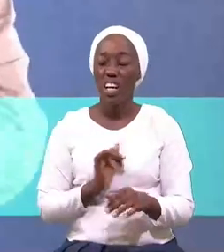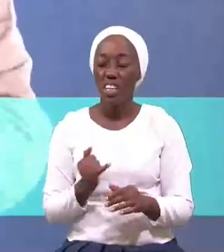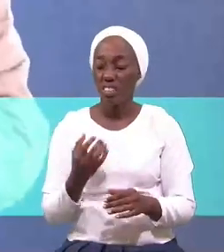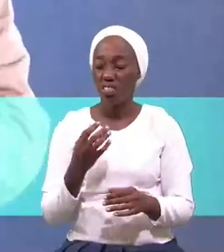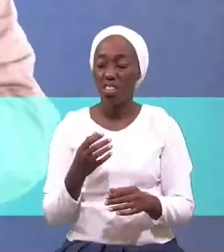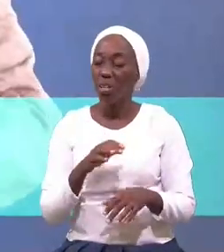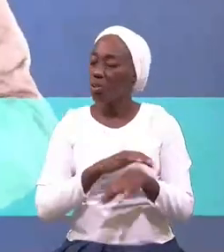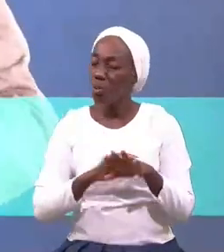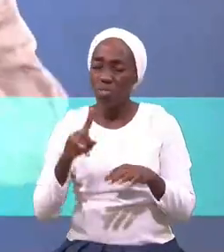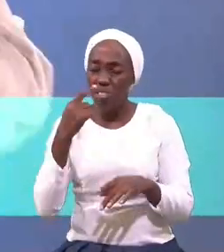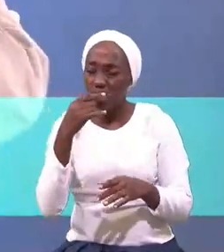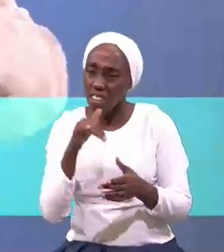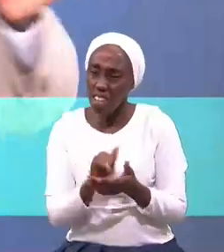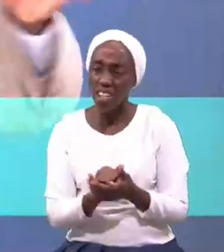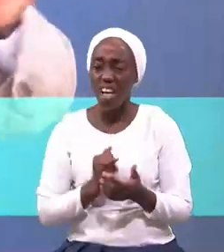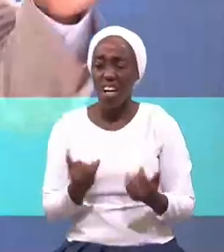4, 35.